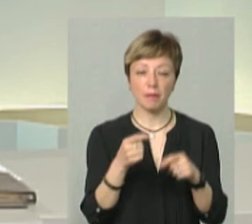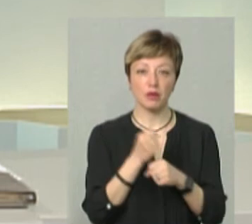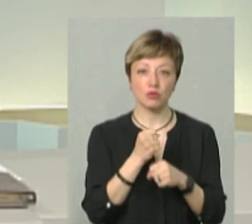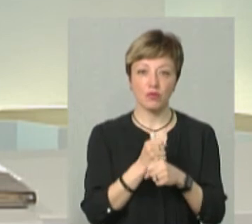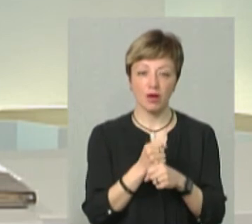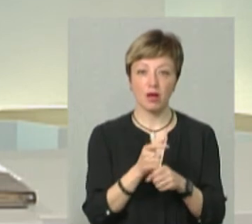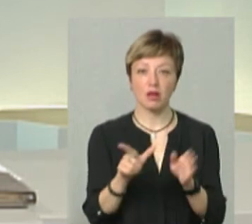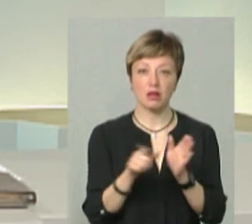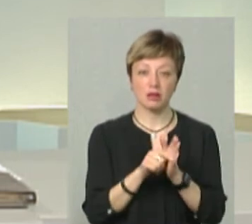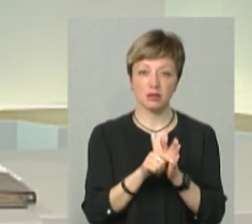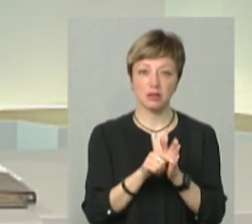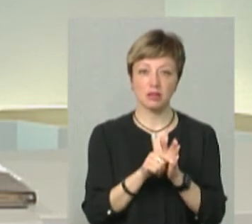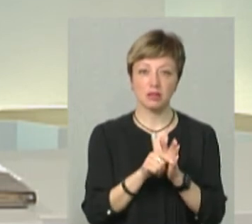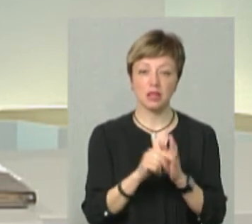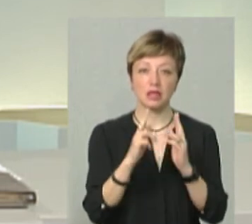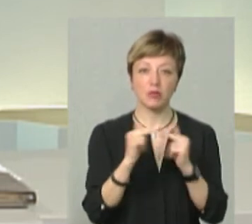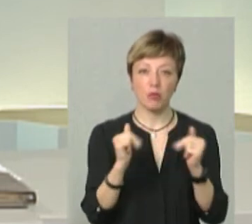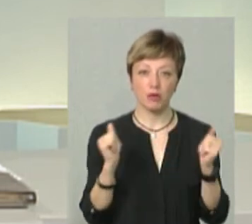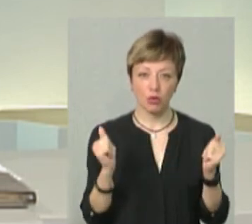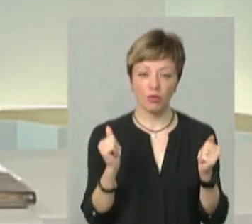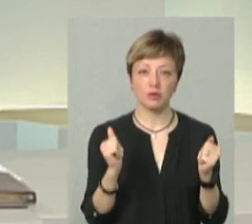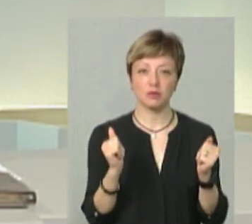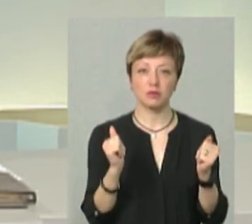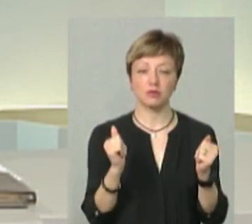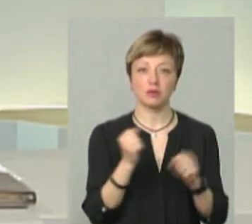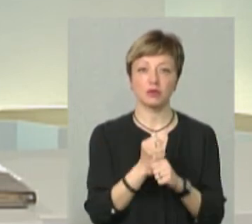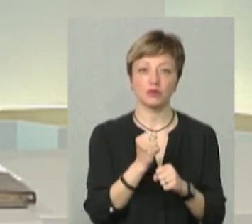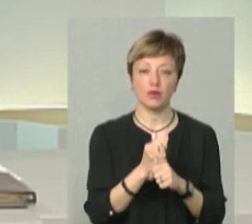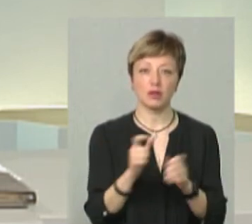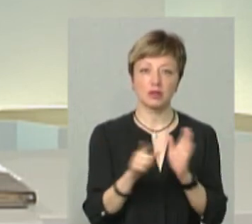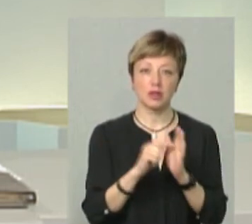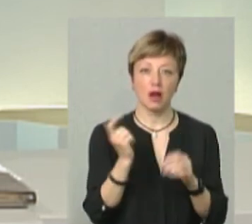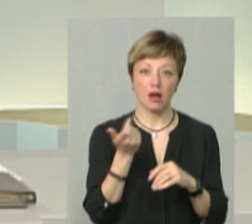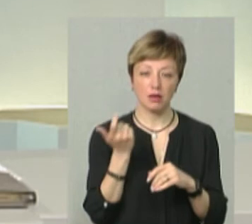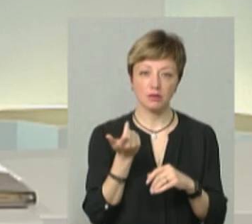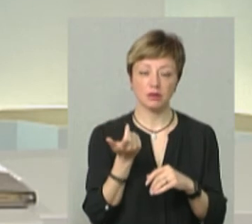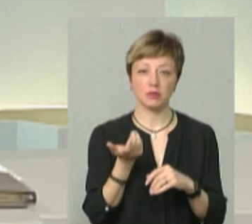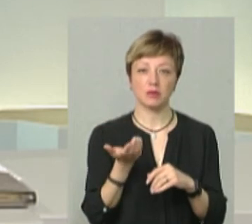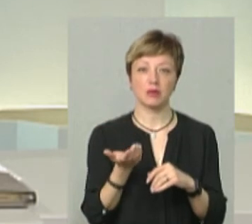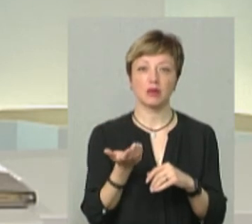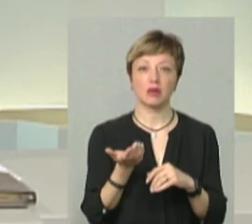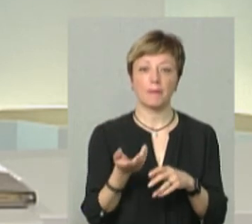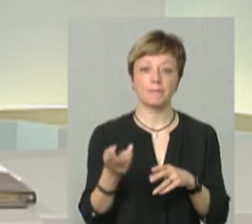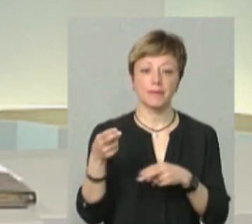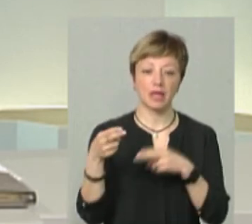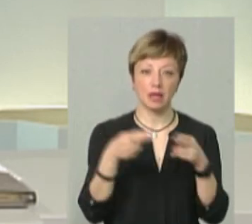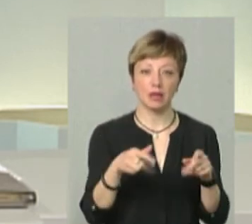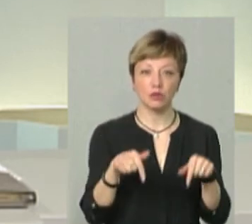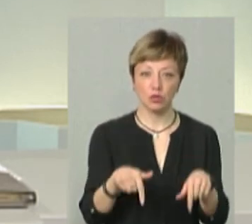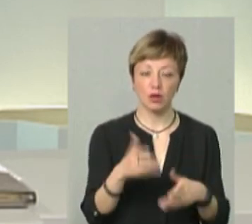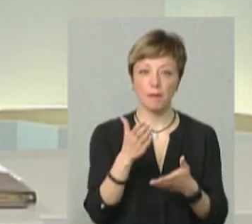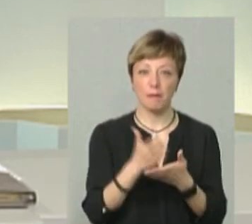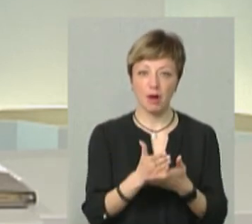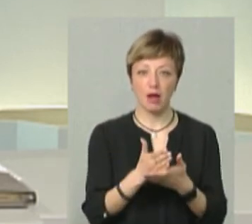працювали з дніпропетровськими роботодавцями, працювали з харківськими роботодавцями, які приїхали сюди. Вони